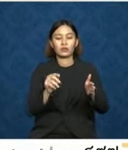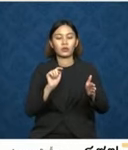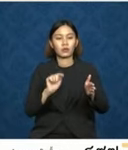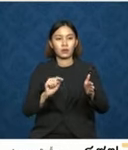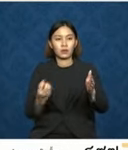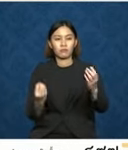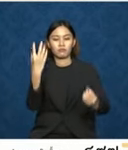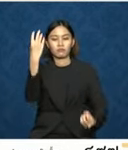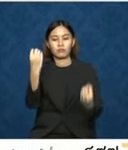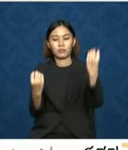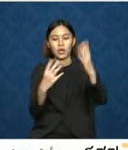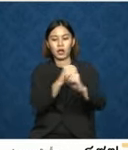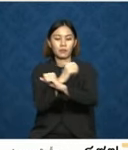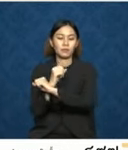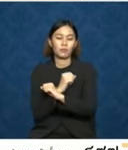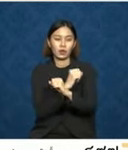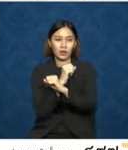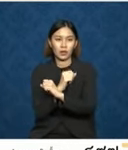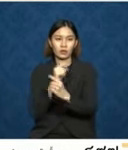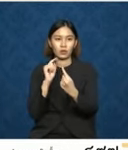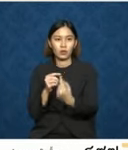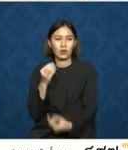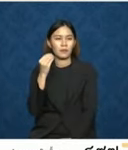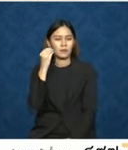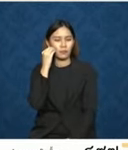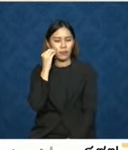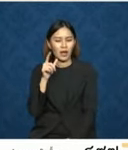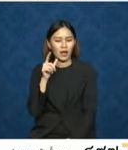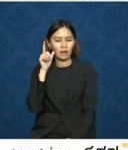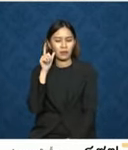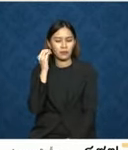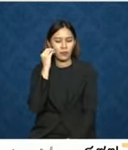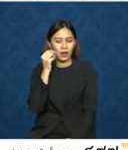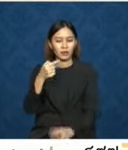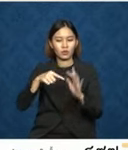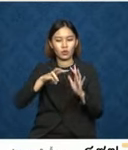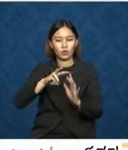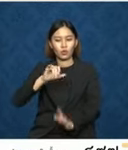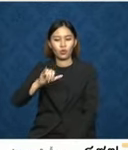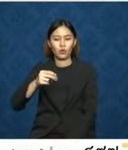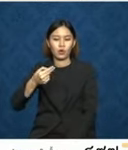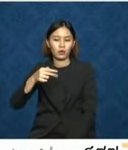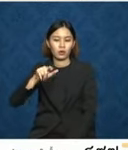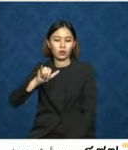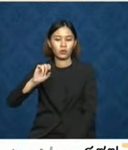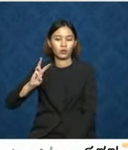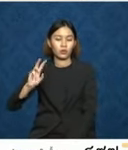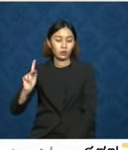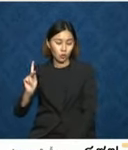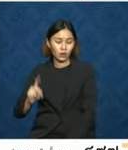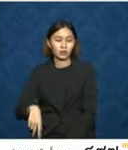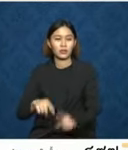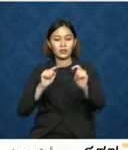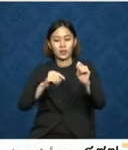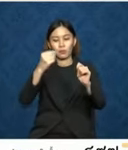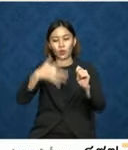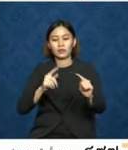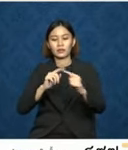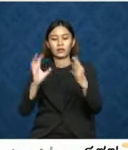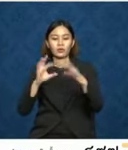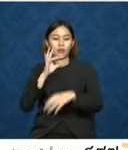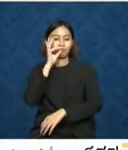เอป่าสงวนนะครับคือบ้านแม่หยวกเอ้อห้วยหยวกห้วยสูงแล้วก็ห้วยละแฮ้ซึ่งเป็นชาติ